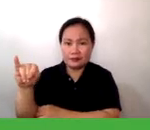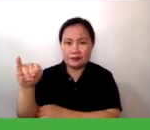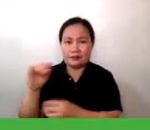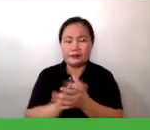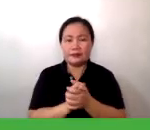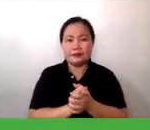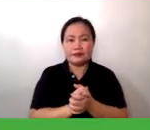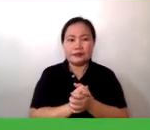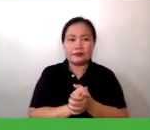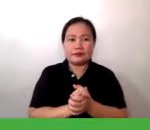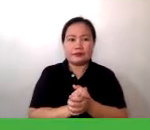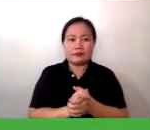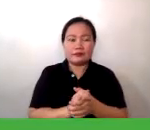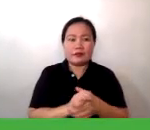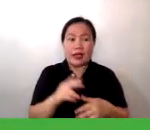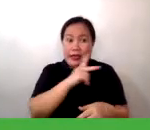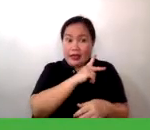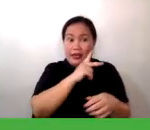yung